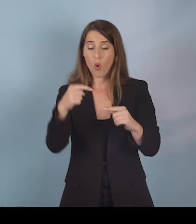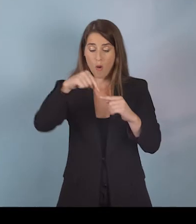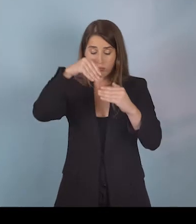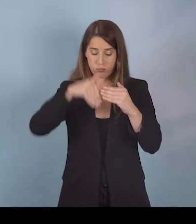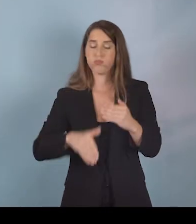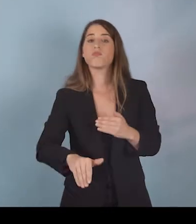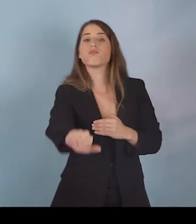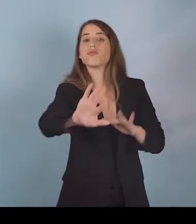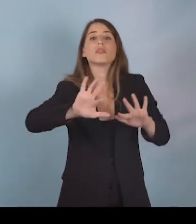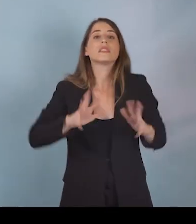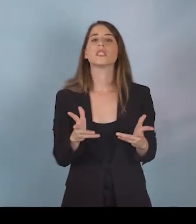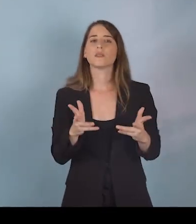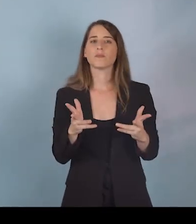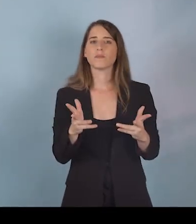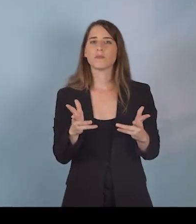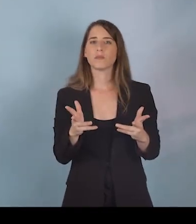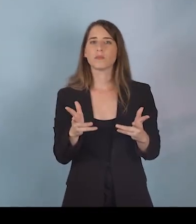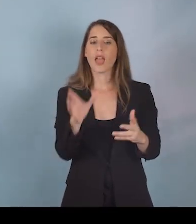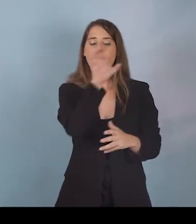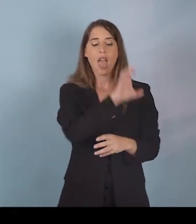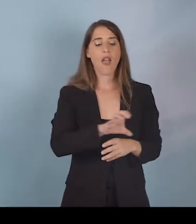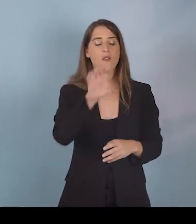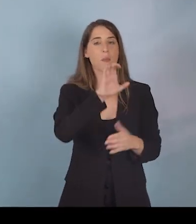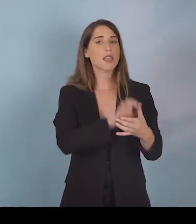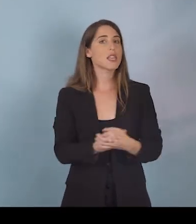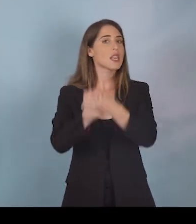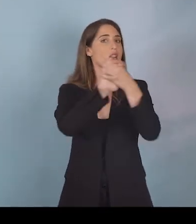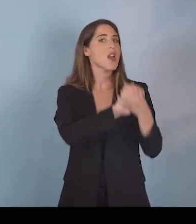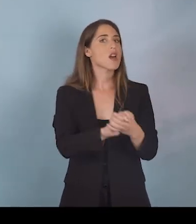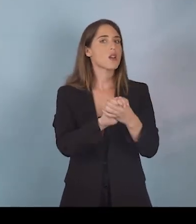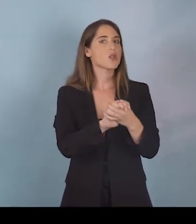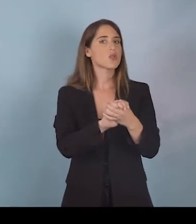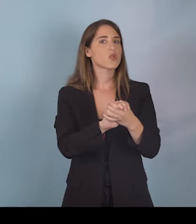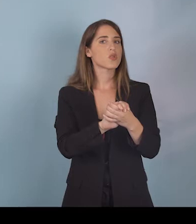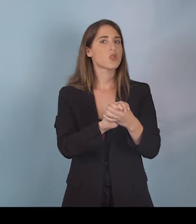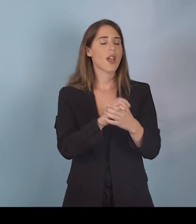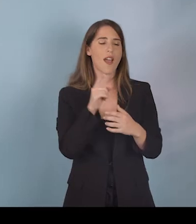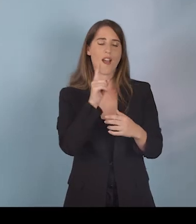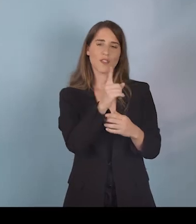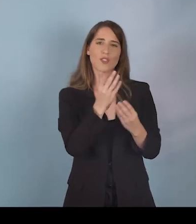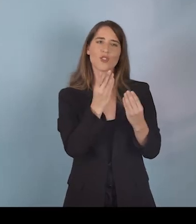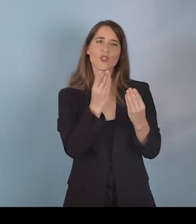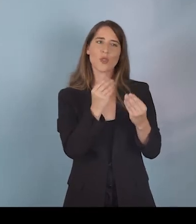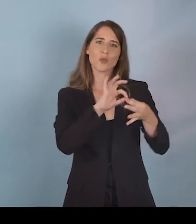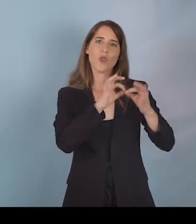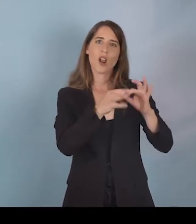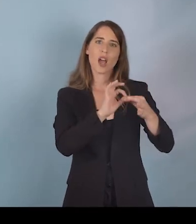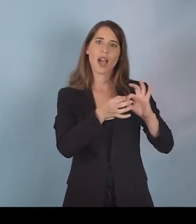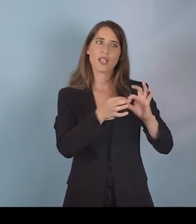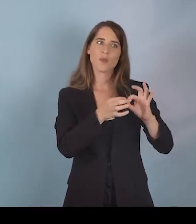ζητούμενο τώρα είναι τι κάνουμε από εδώ και πέρα. Και εκεί έρχεται το μεγάλο θέμα, τι μπορεί η Ευρωπαϊκή